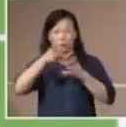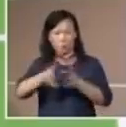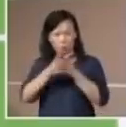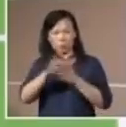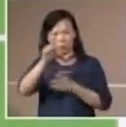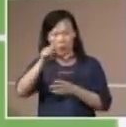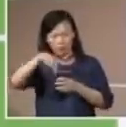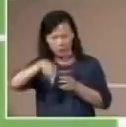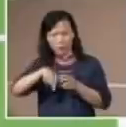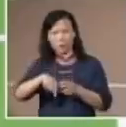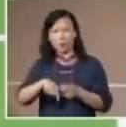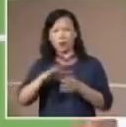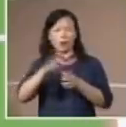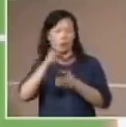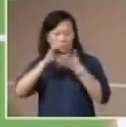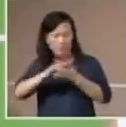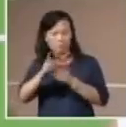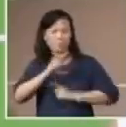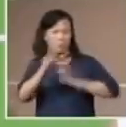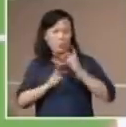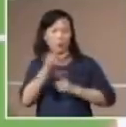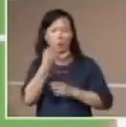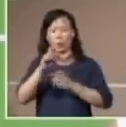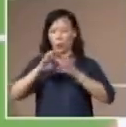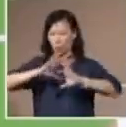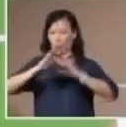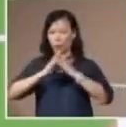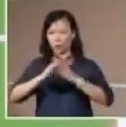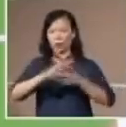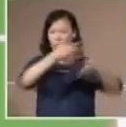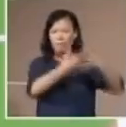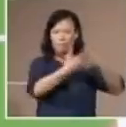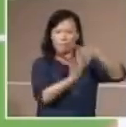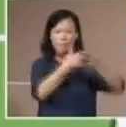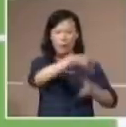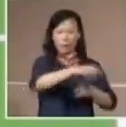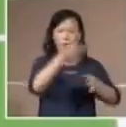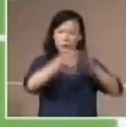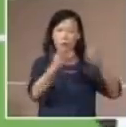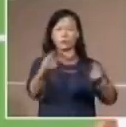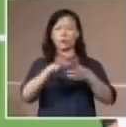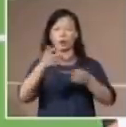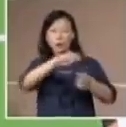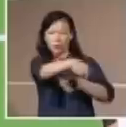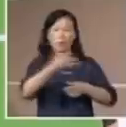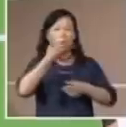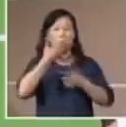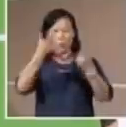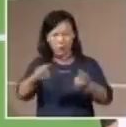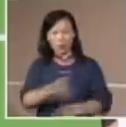重要、伫遮坚持自由民主的国家，甲美国的价值共款，甲美国利益共